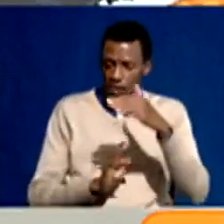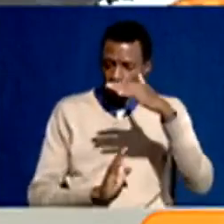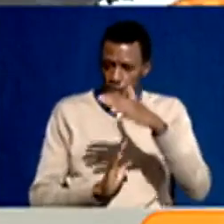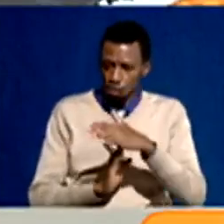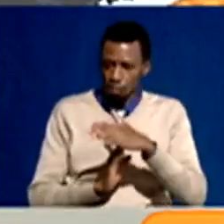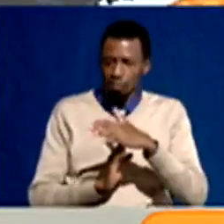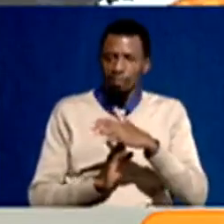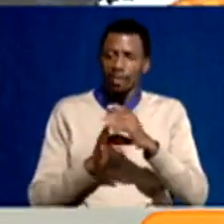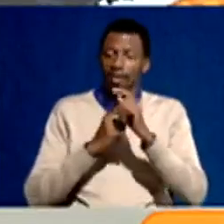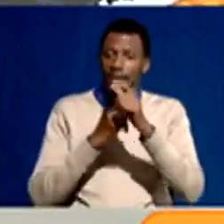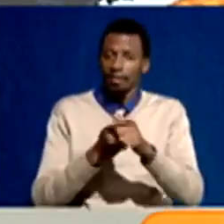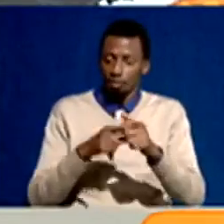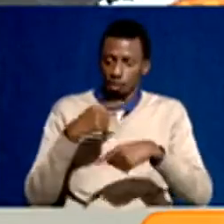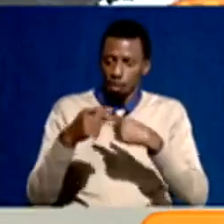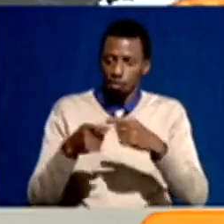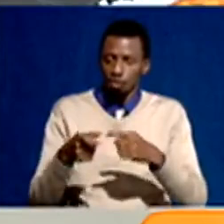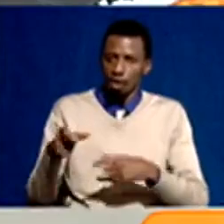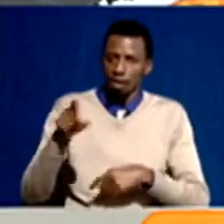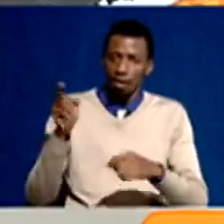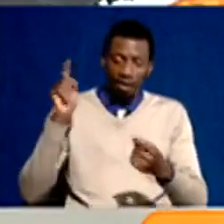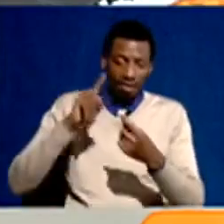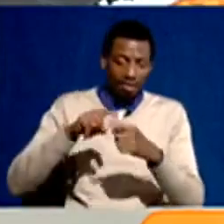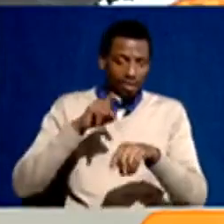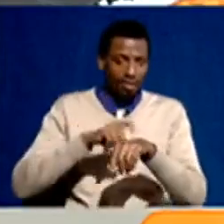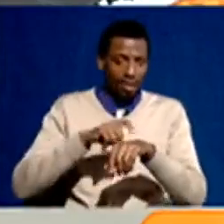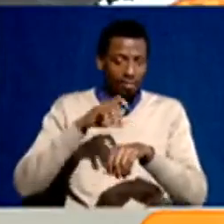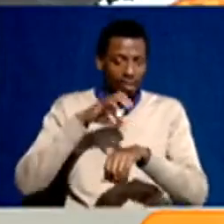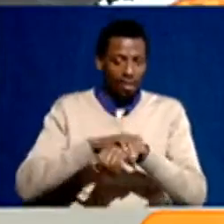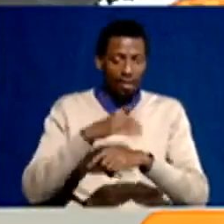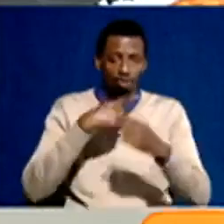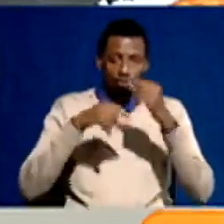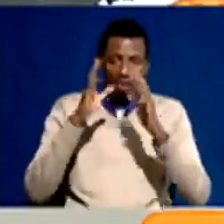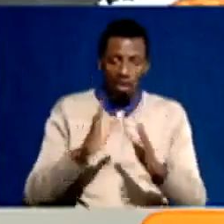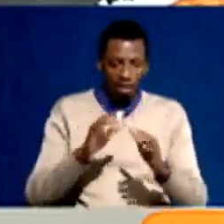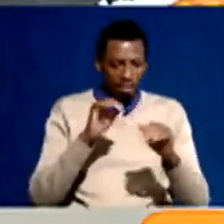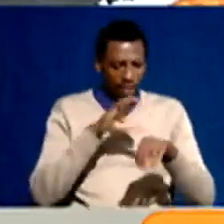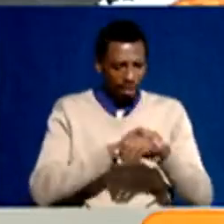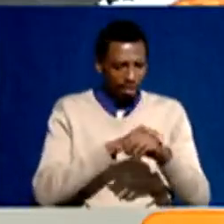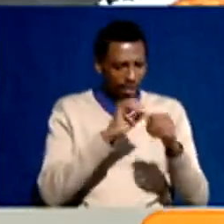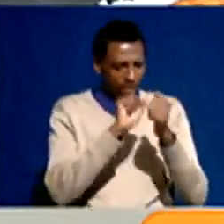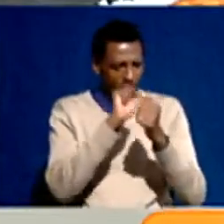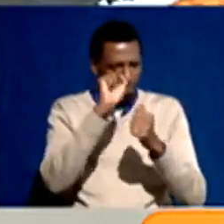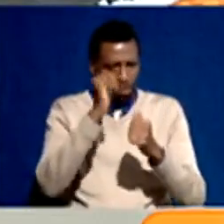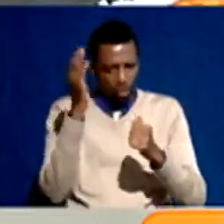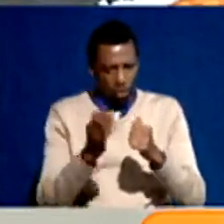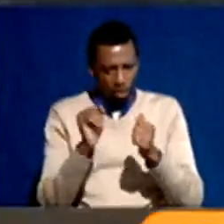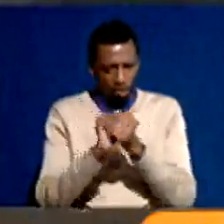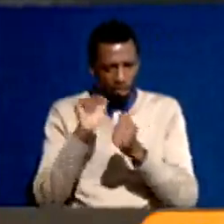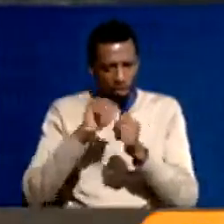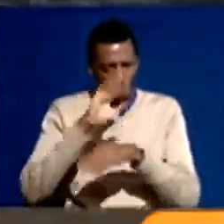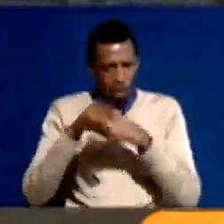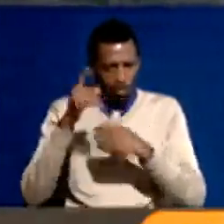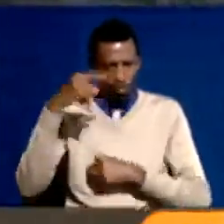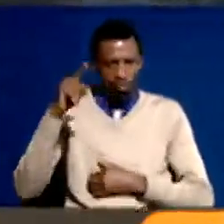inazidi kuongezeka hadi pale patapatikana mshindi atakayebashiri mechi zote 15.